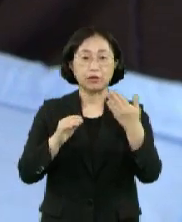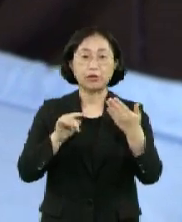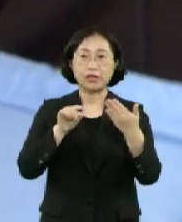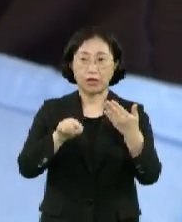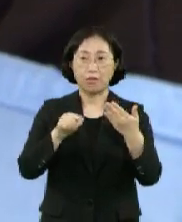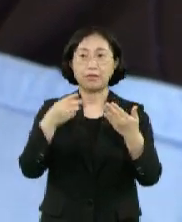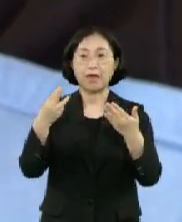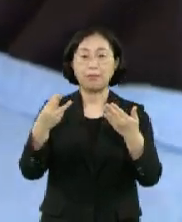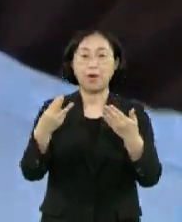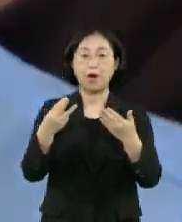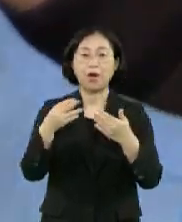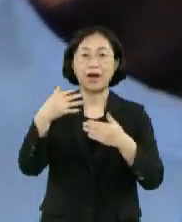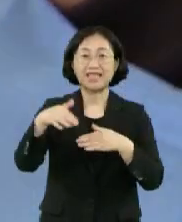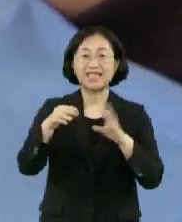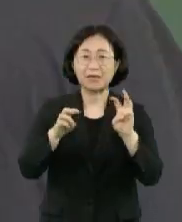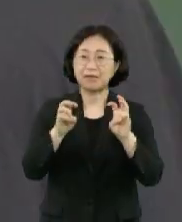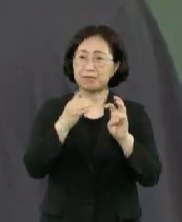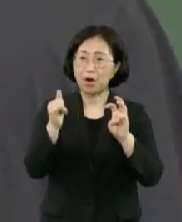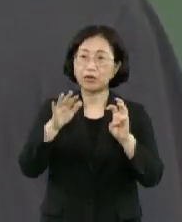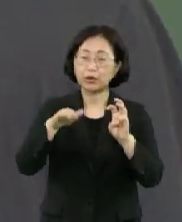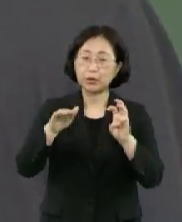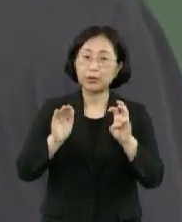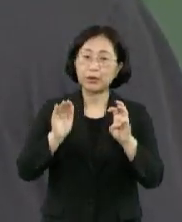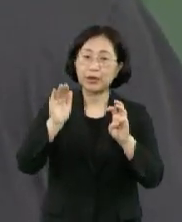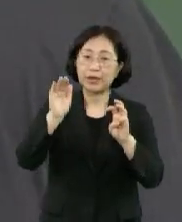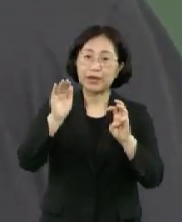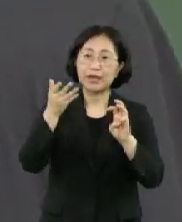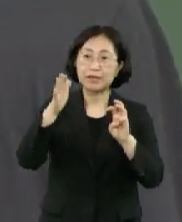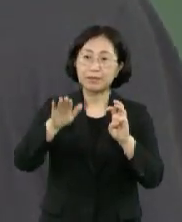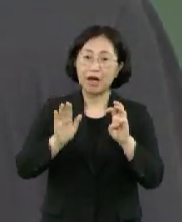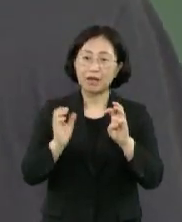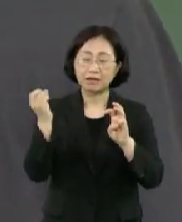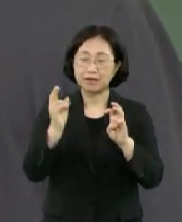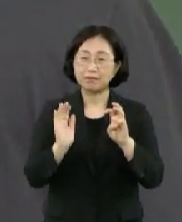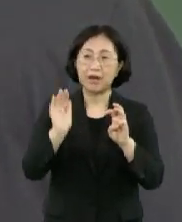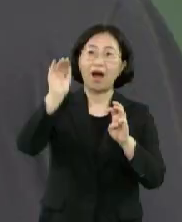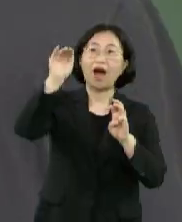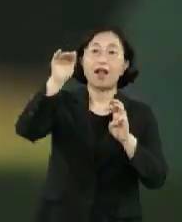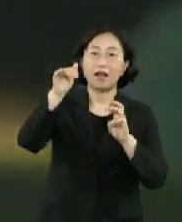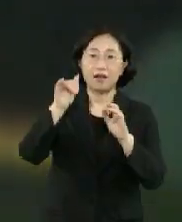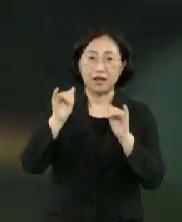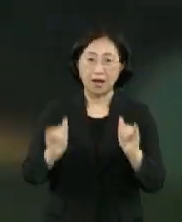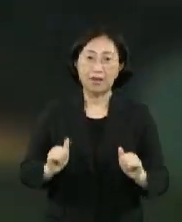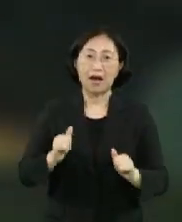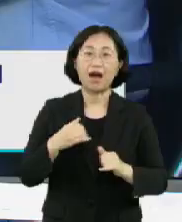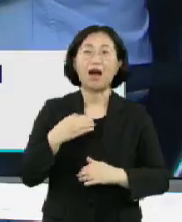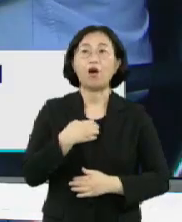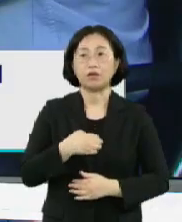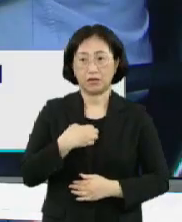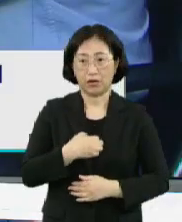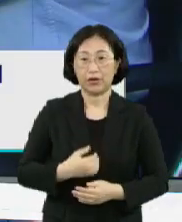아직 30명대지만 또다시 폭증할까 당국이 바짝 긴장하고 있습니다.